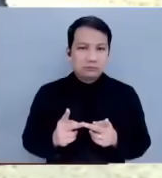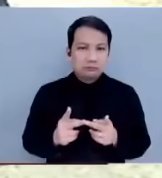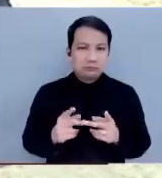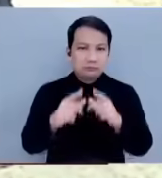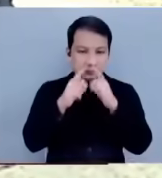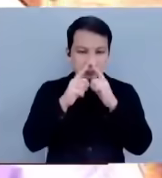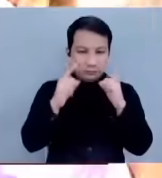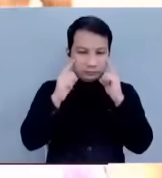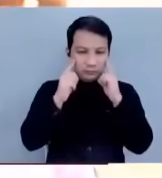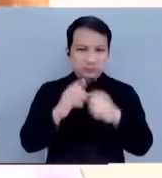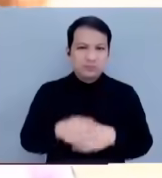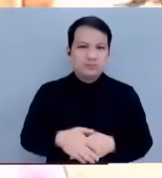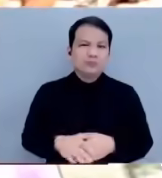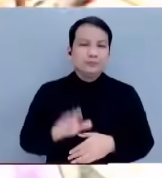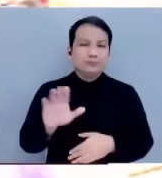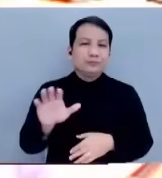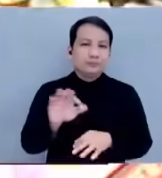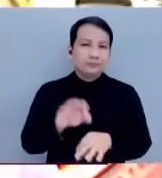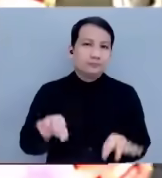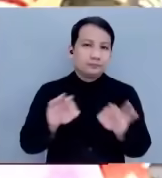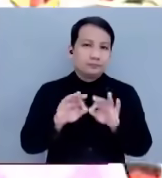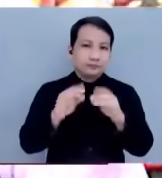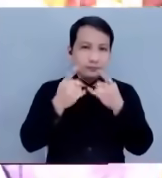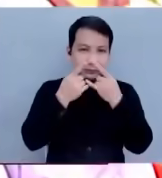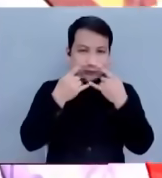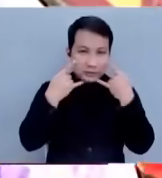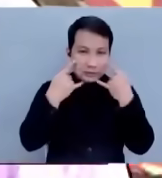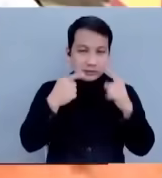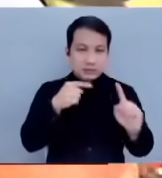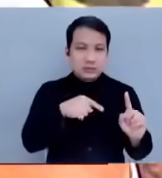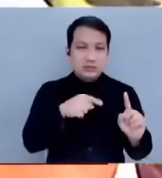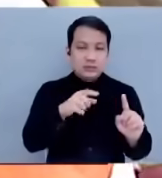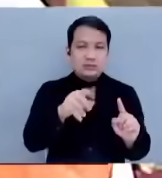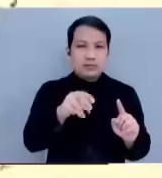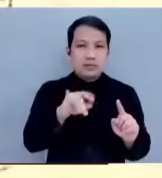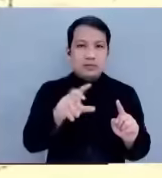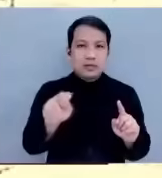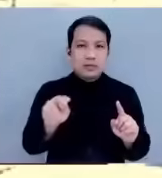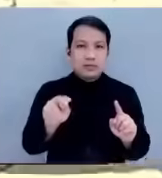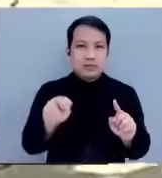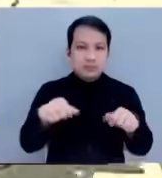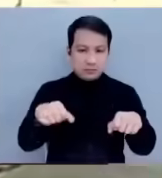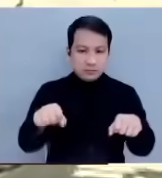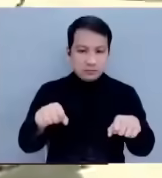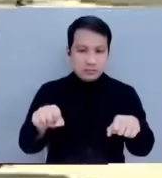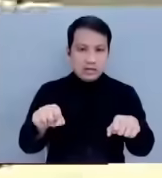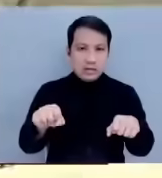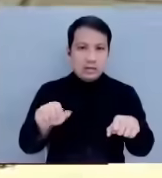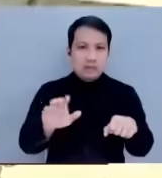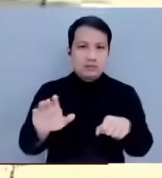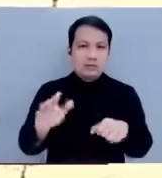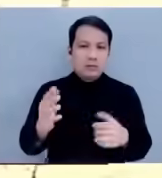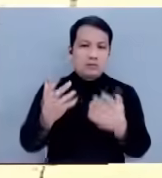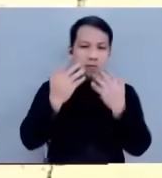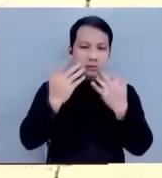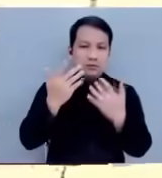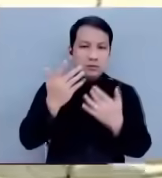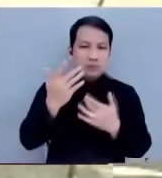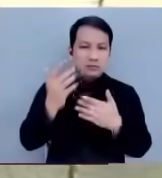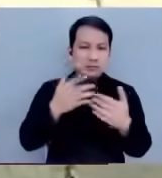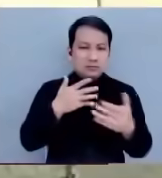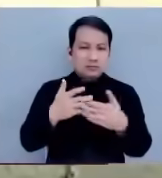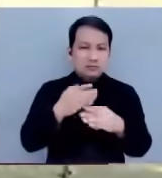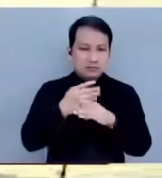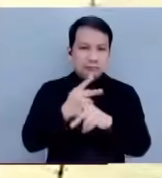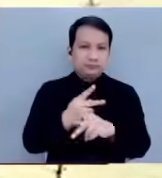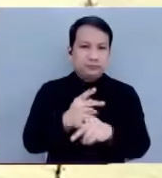Laging nakasuot ng face mask ang tricycle driver na si Emiliano tuwing namamasada. Bukod sa usok at alikabok, panlaban daw niya yan sa